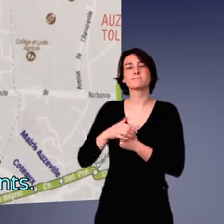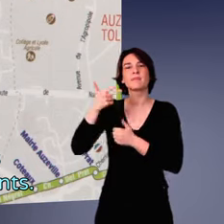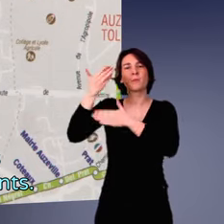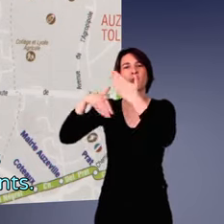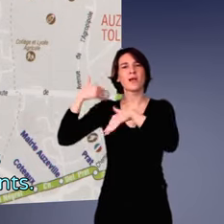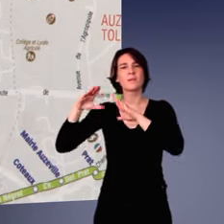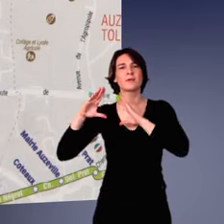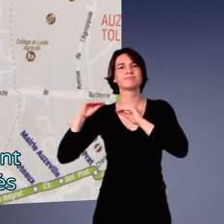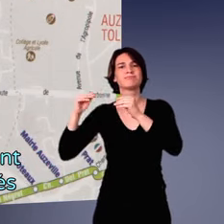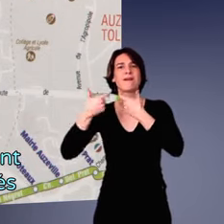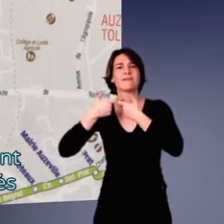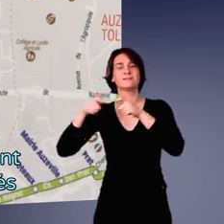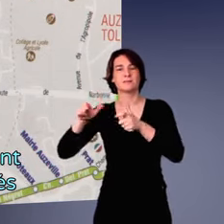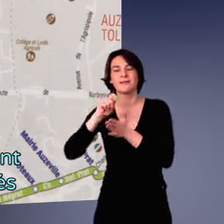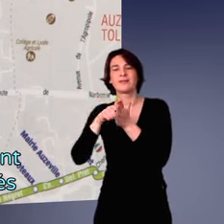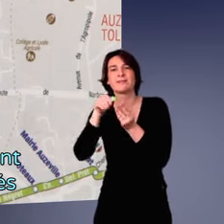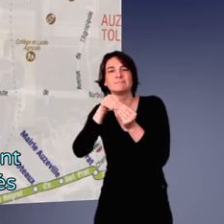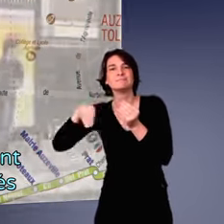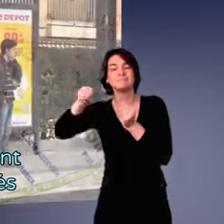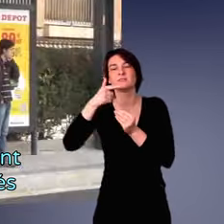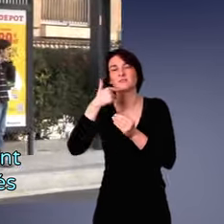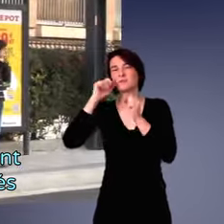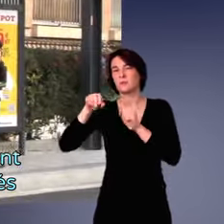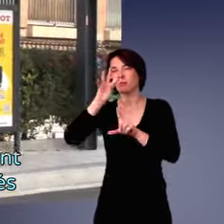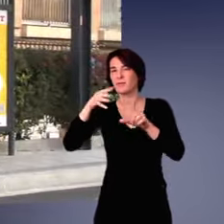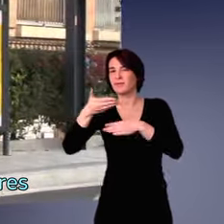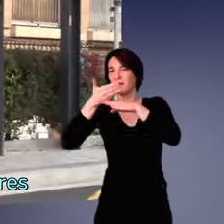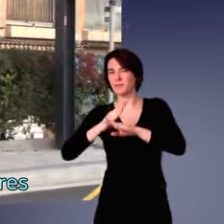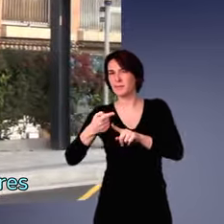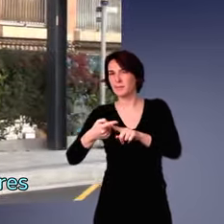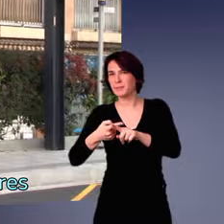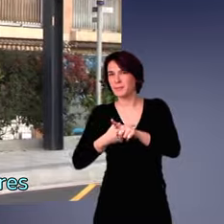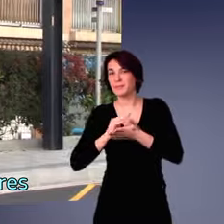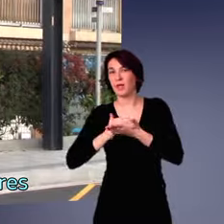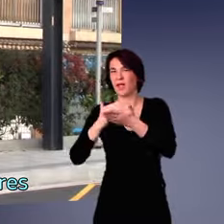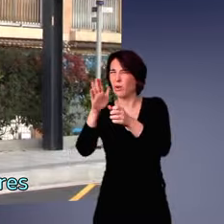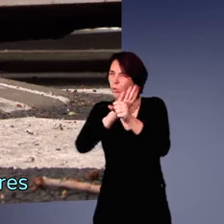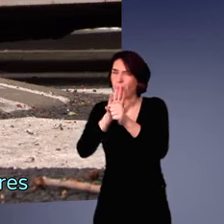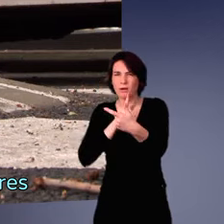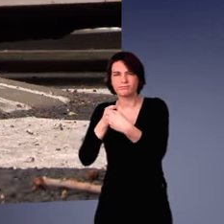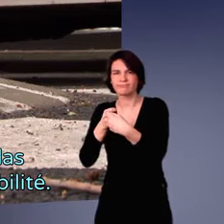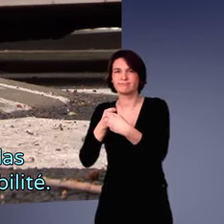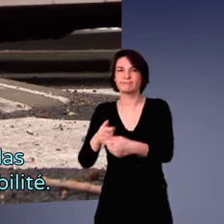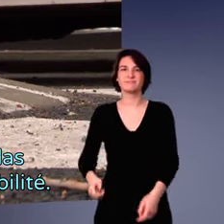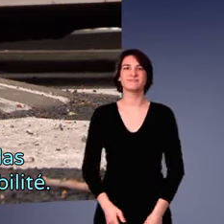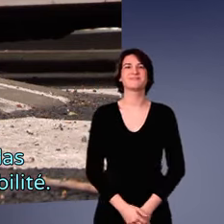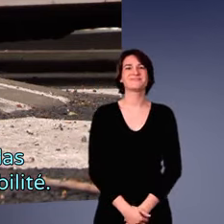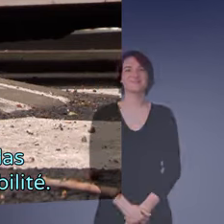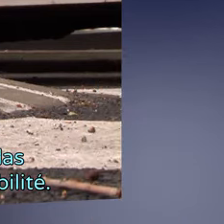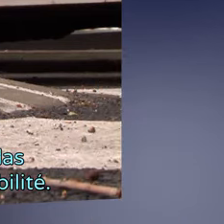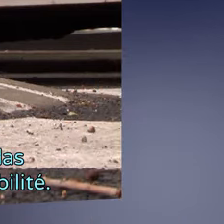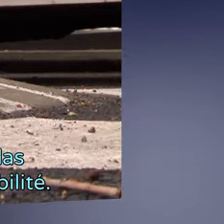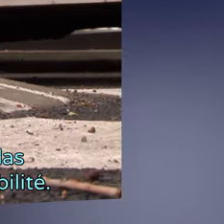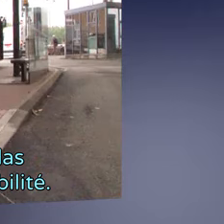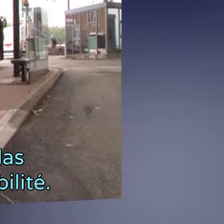matière d'aménagement mais tous les arrêts seront progressivement adaptés dans le cadre des délais complémentaires accordés dans les agendas de